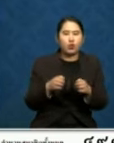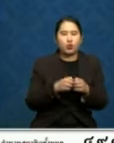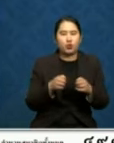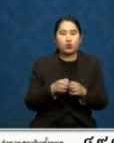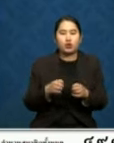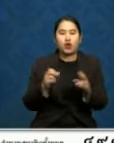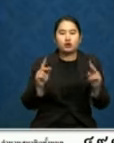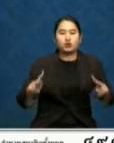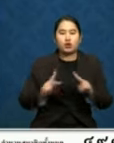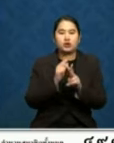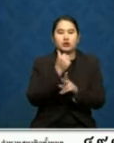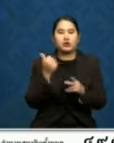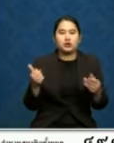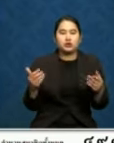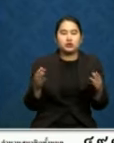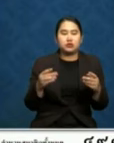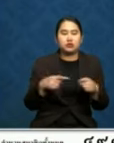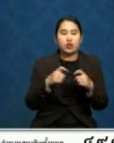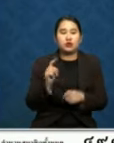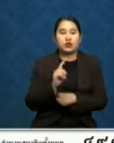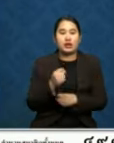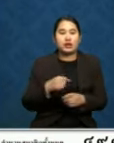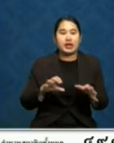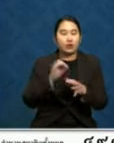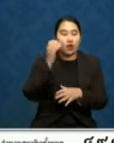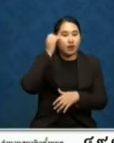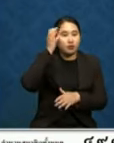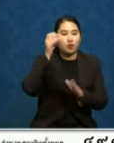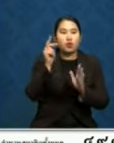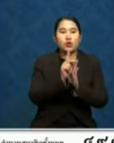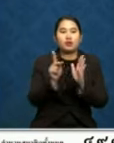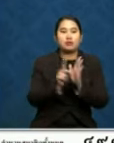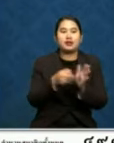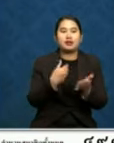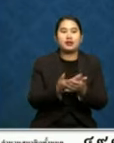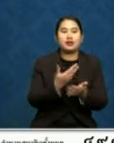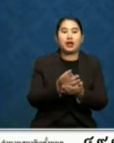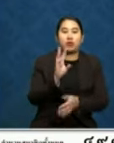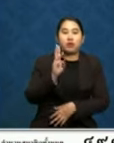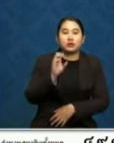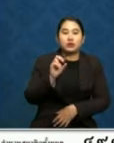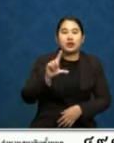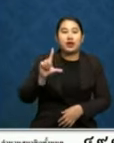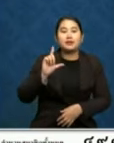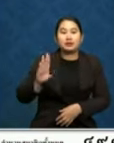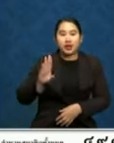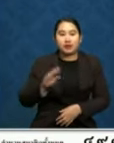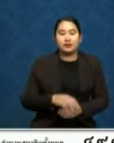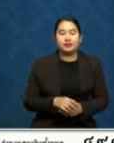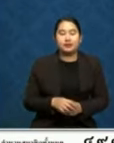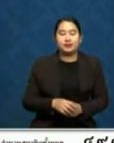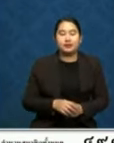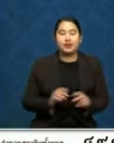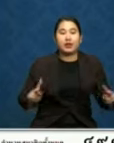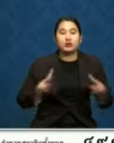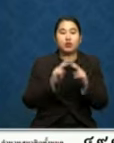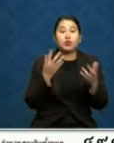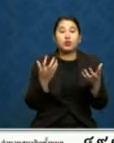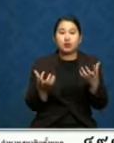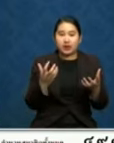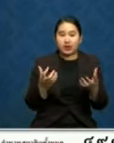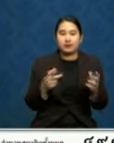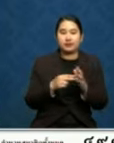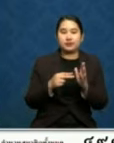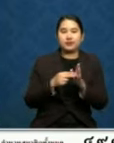านในกระทรวงยุติธรรมมากๆก็คือการให้ความรู้ทางกฎหมาย60ล้านบาทหลายหน่วยงานในกระทรวงยุติธรรมค่ะมี